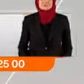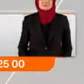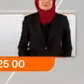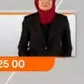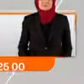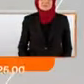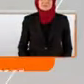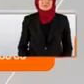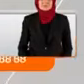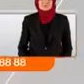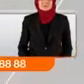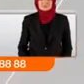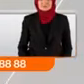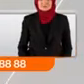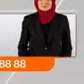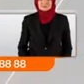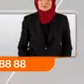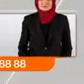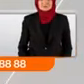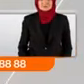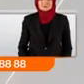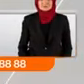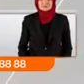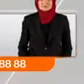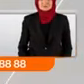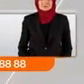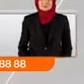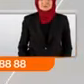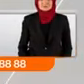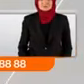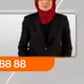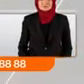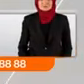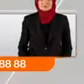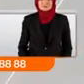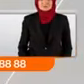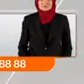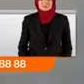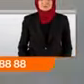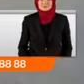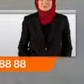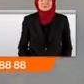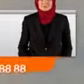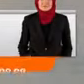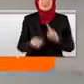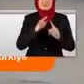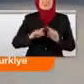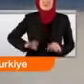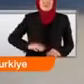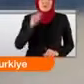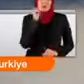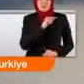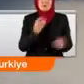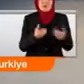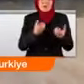156 ya çıkmış vaziyette burada bile siyaset burada bile spekülasyonlar Kılıçdaroğlu'na